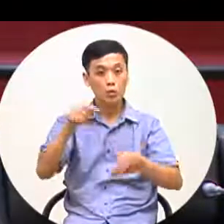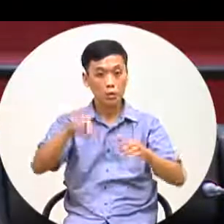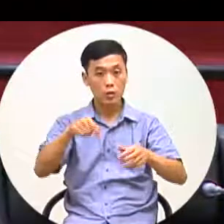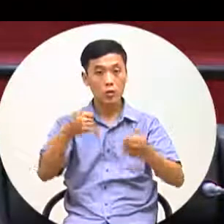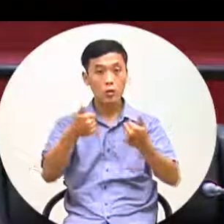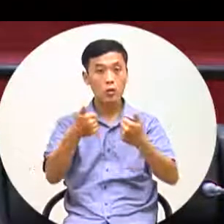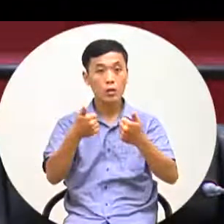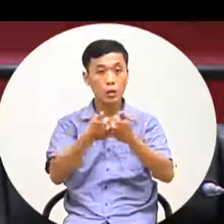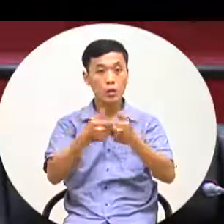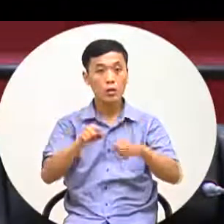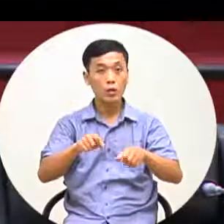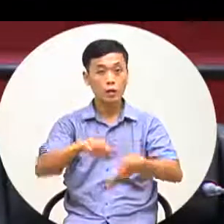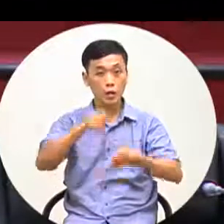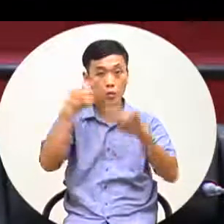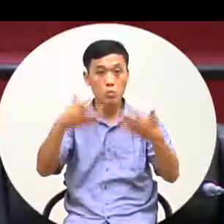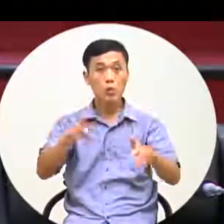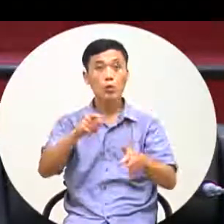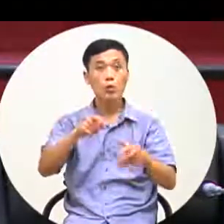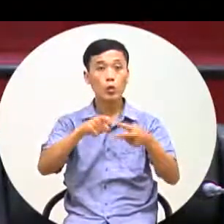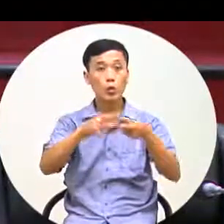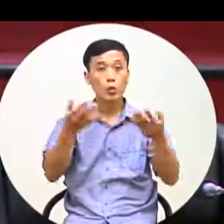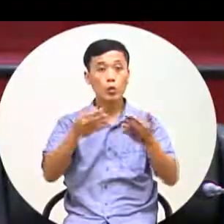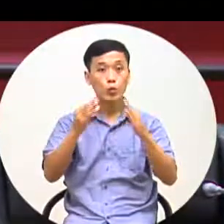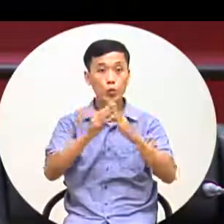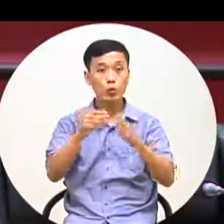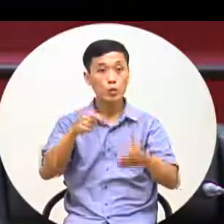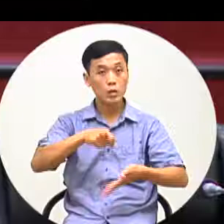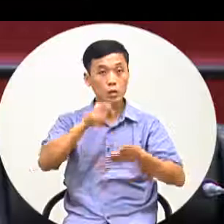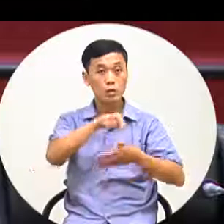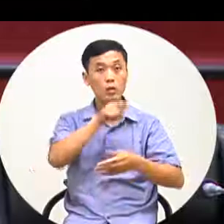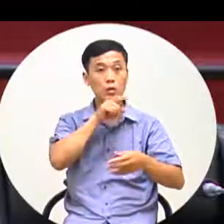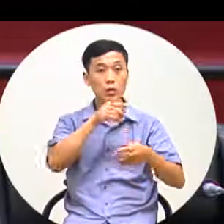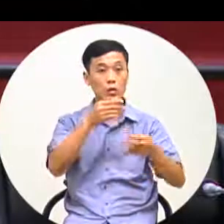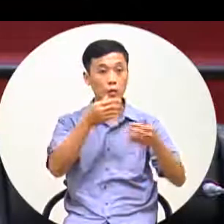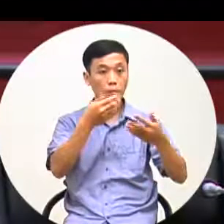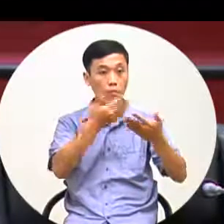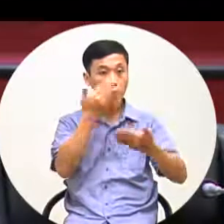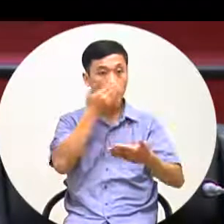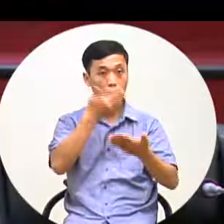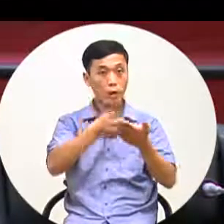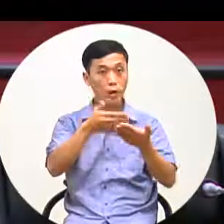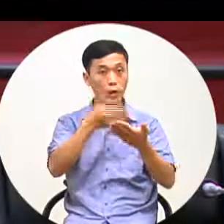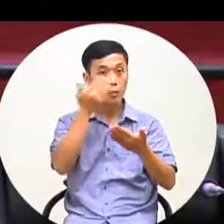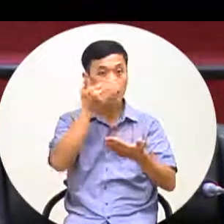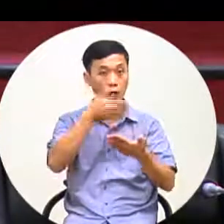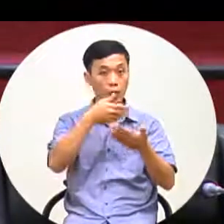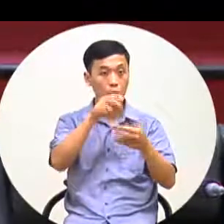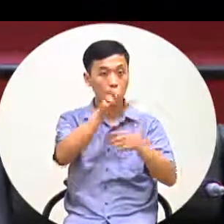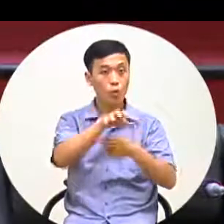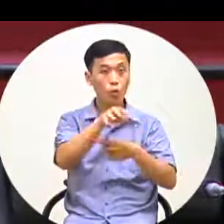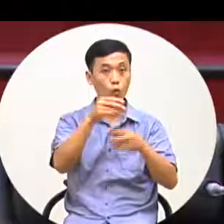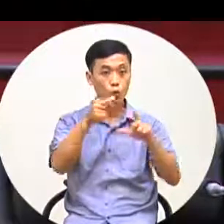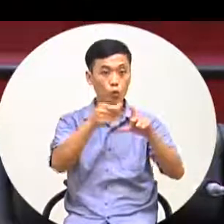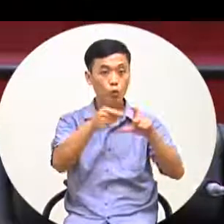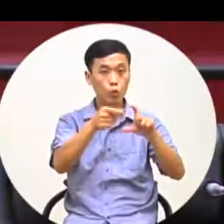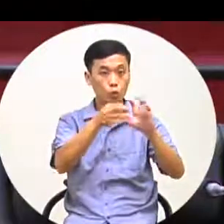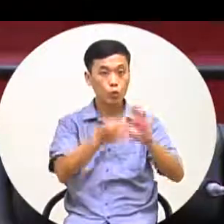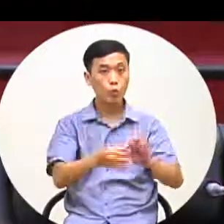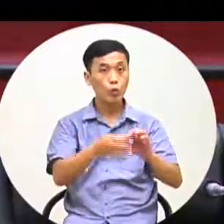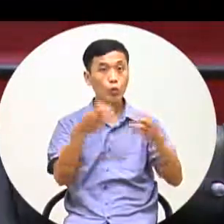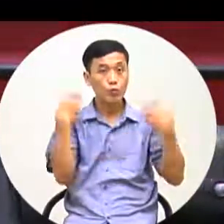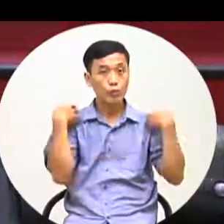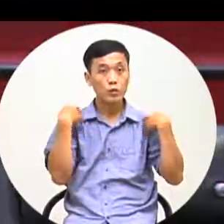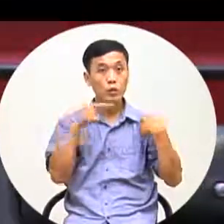是属于美浓区公所，但是不管呢、哦，这件事情是美浓区公所也好，公务局也